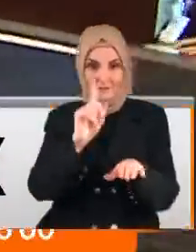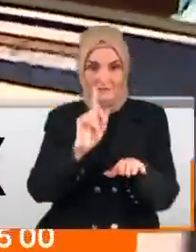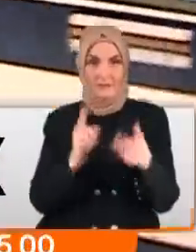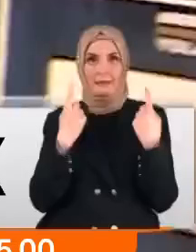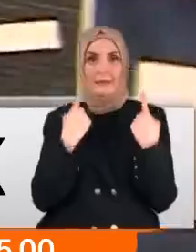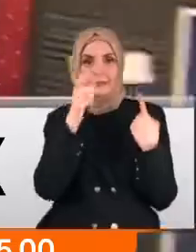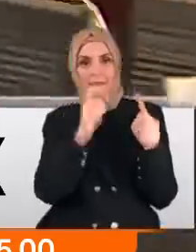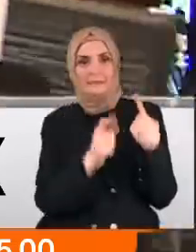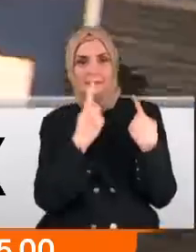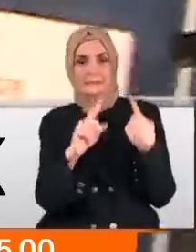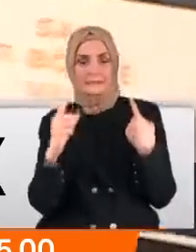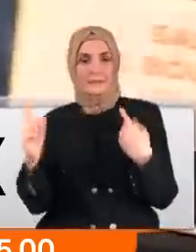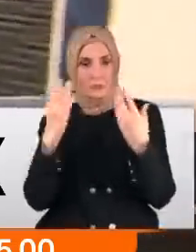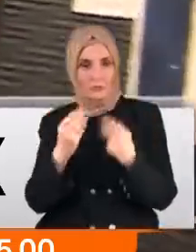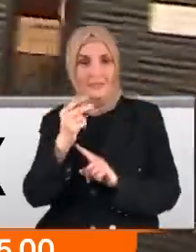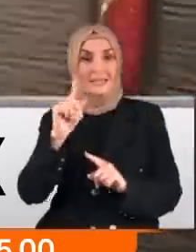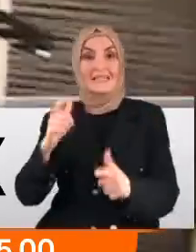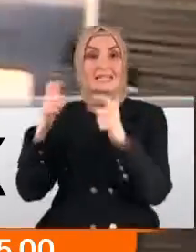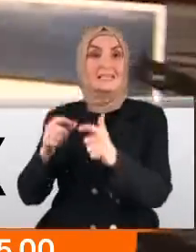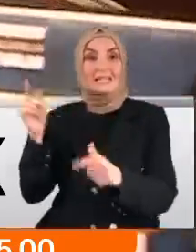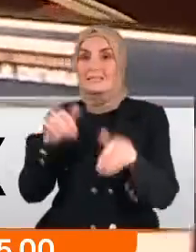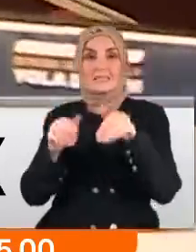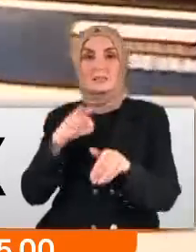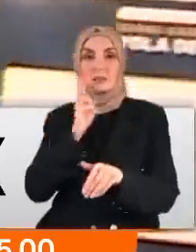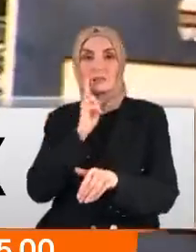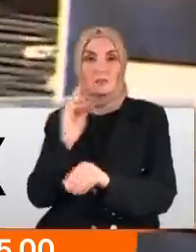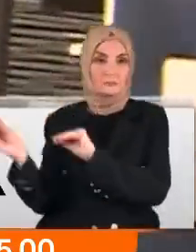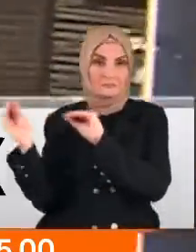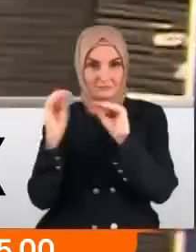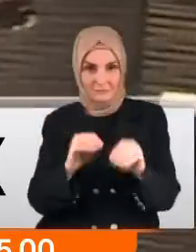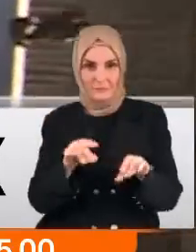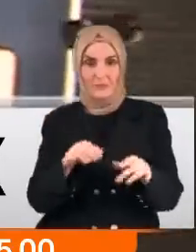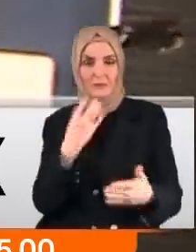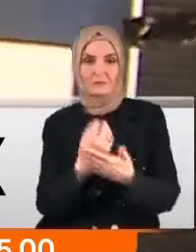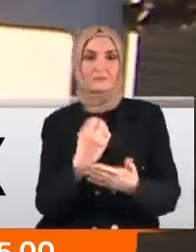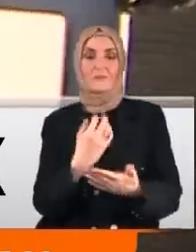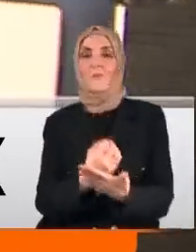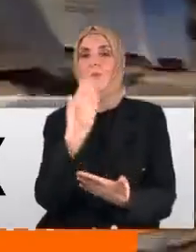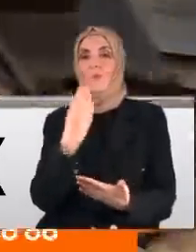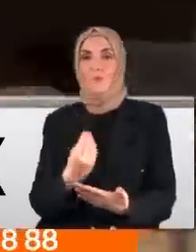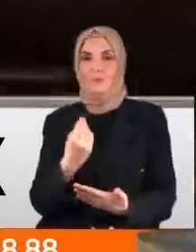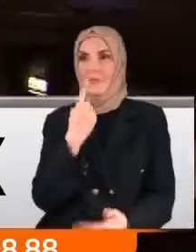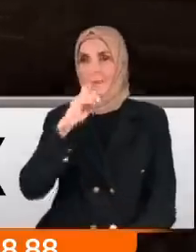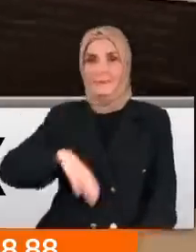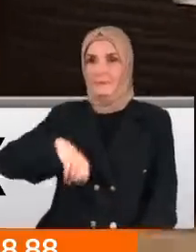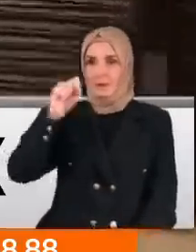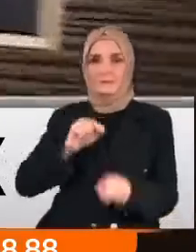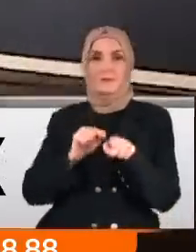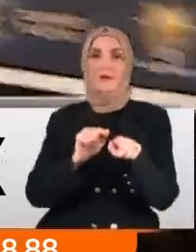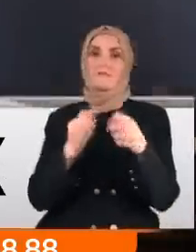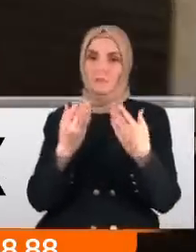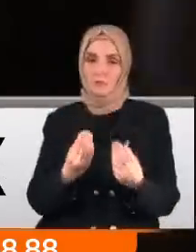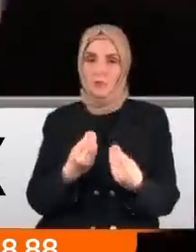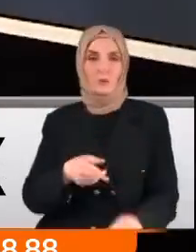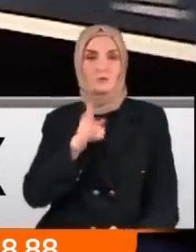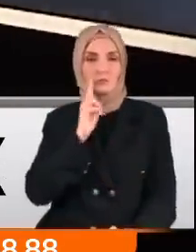sonuçları tek tek sisteme girilecek. Böylece seçimin sonuçları tek bir merkezden takip edilebilecek. Sonuçlar an be an